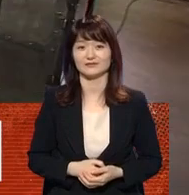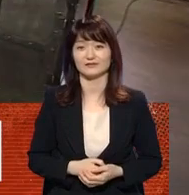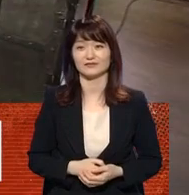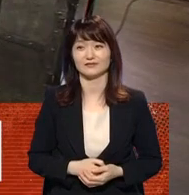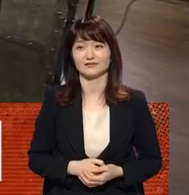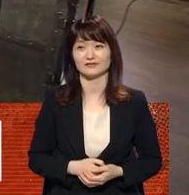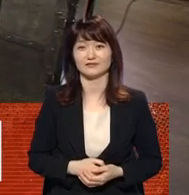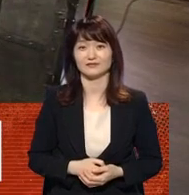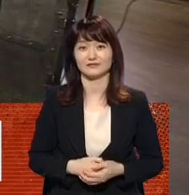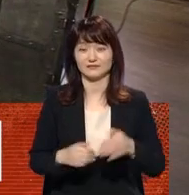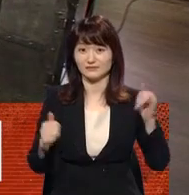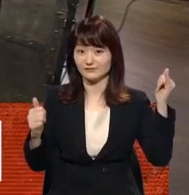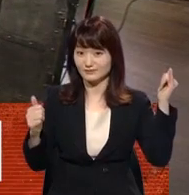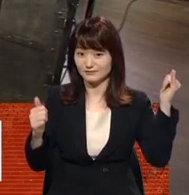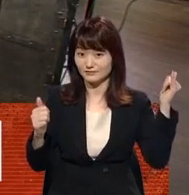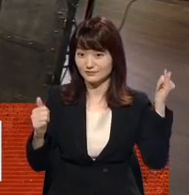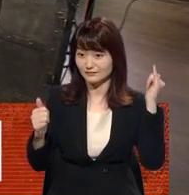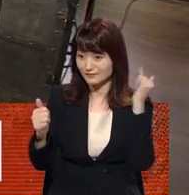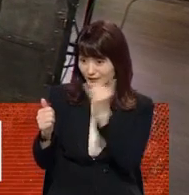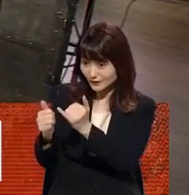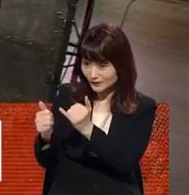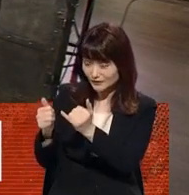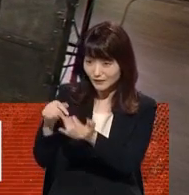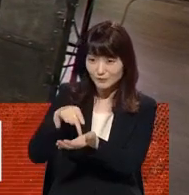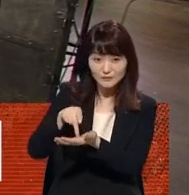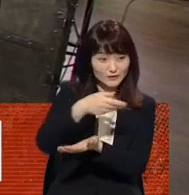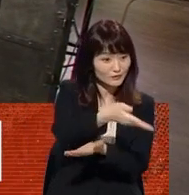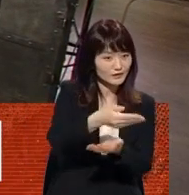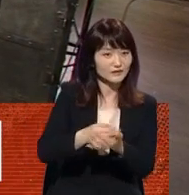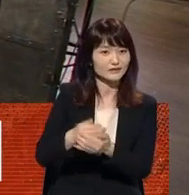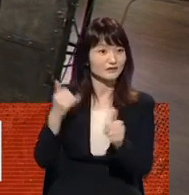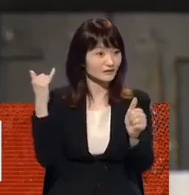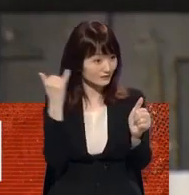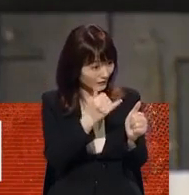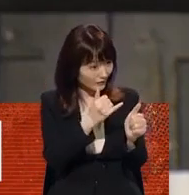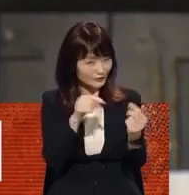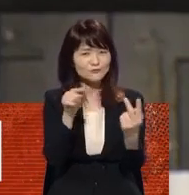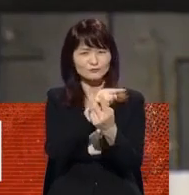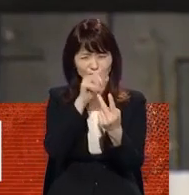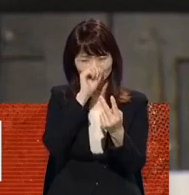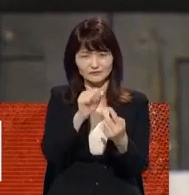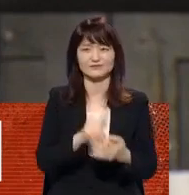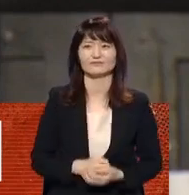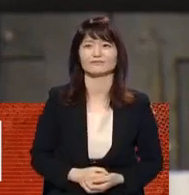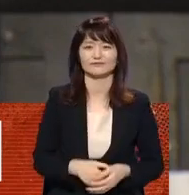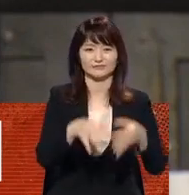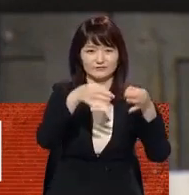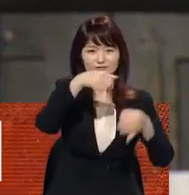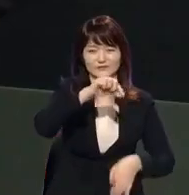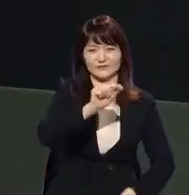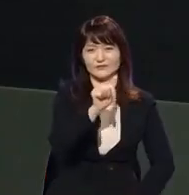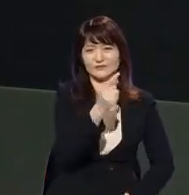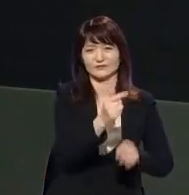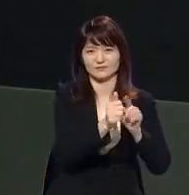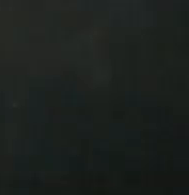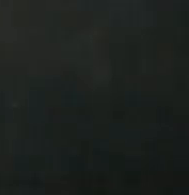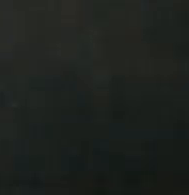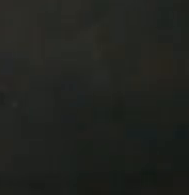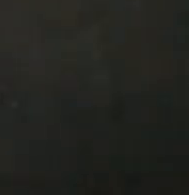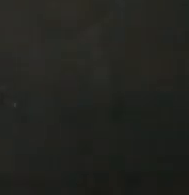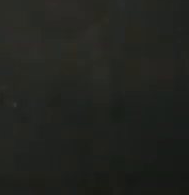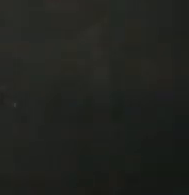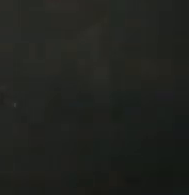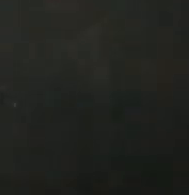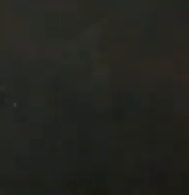명 보낼까요? 아니면 제가 연락할까요? 둘 다 좋습니다. 알겠습니다. 예, 알겠습니다. 김준호 경사님, 알겠습니다.